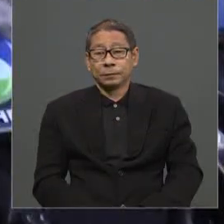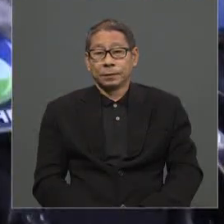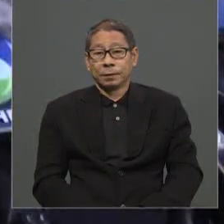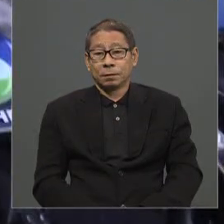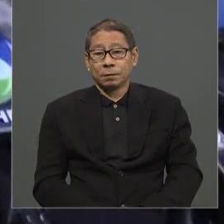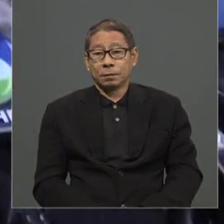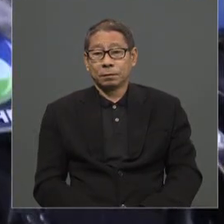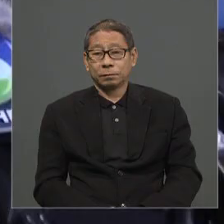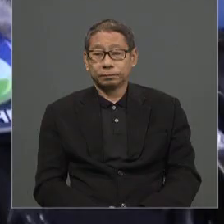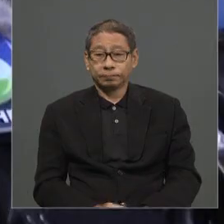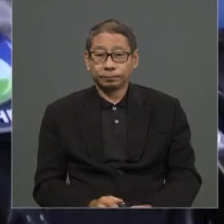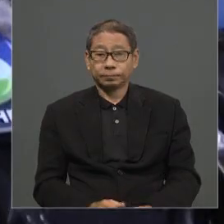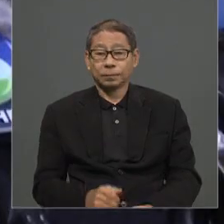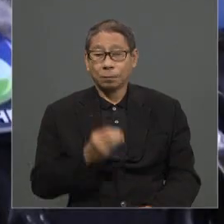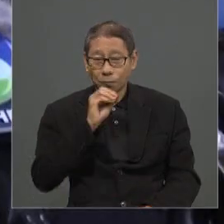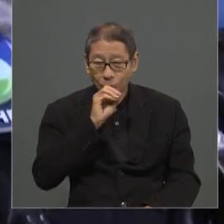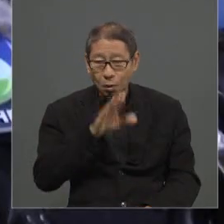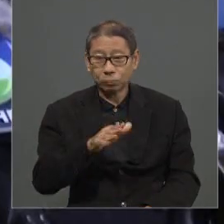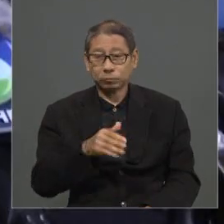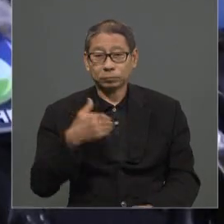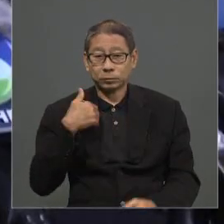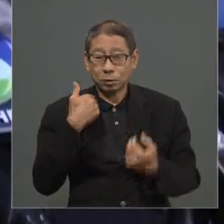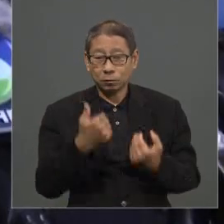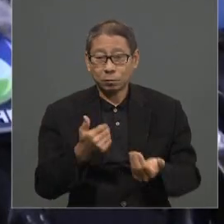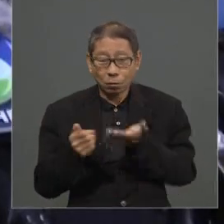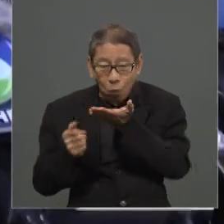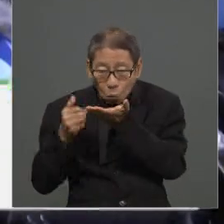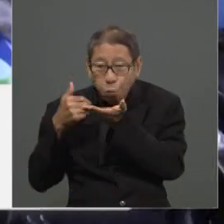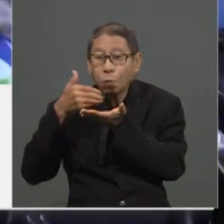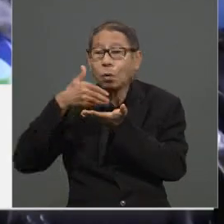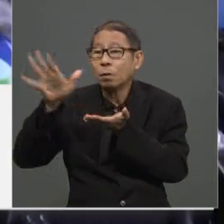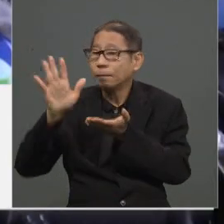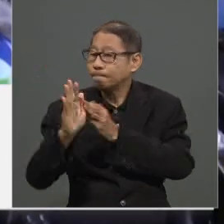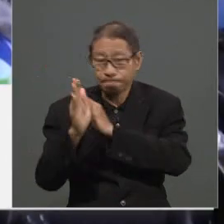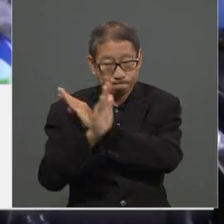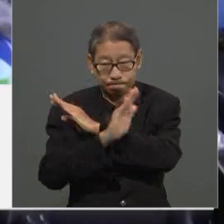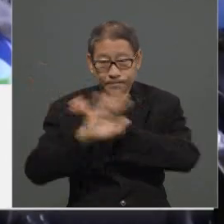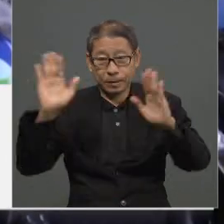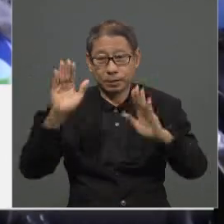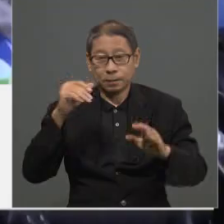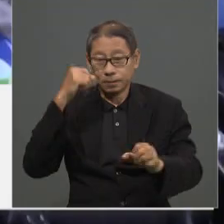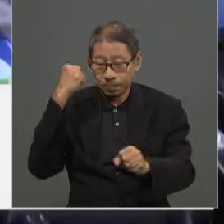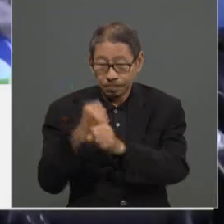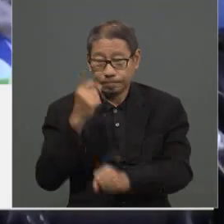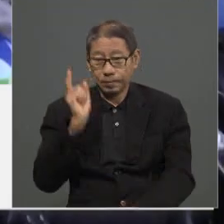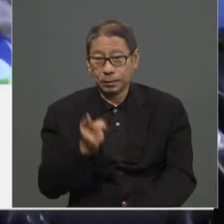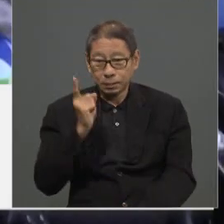ไม่ปล่อยผ่านครับยืนยันเลยว่าไม่ปล่อยผ่านไม่เป็นมวยล้มต้มคนดูแน่นอนเพราะว่าเดี๋ยว